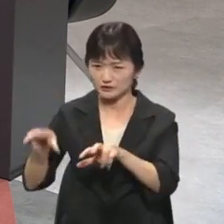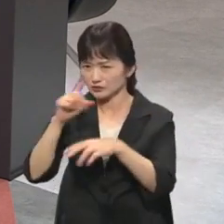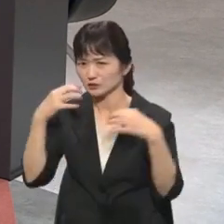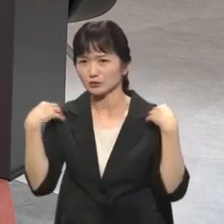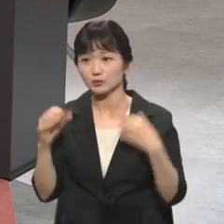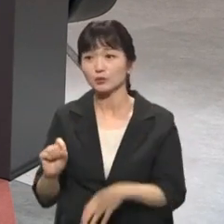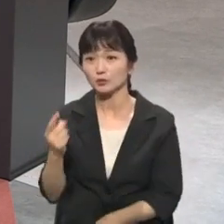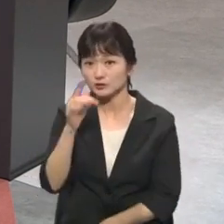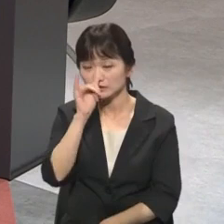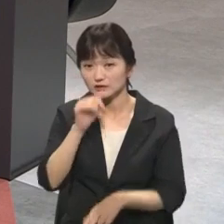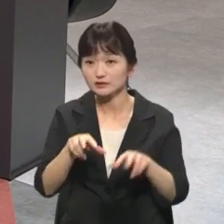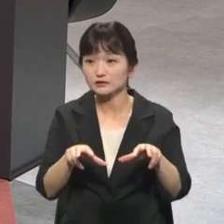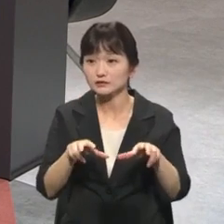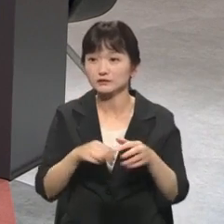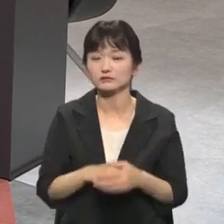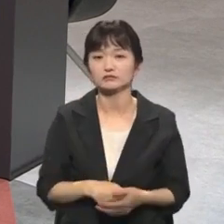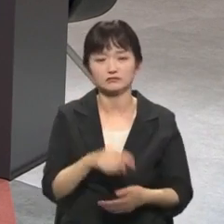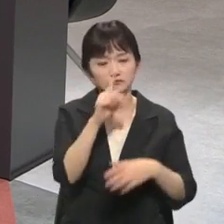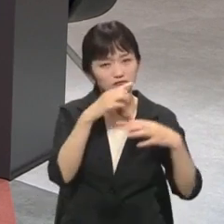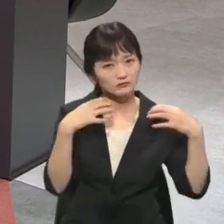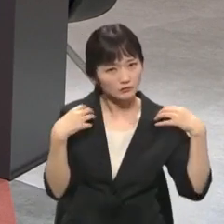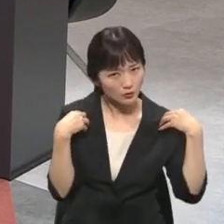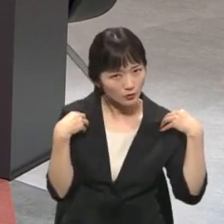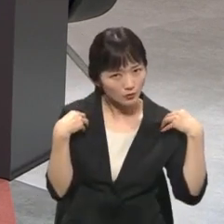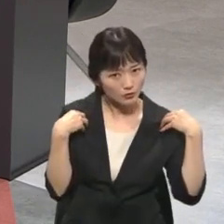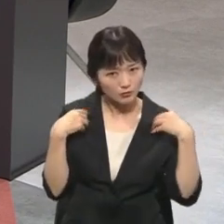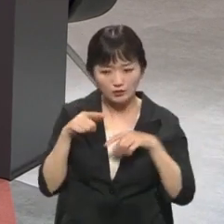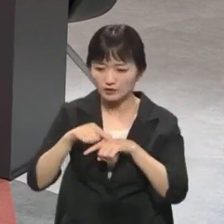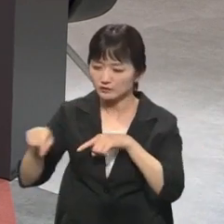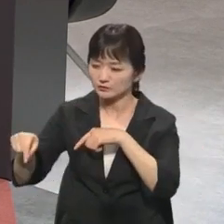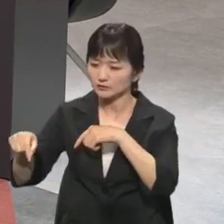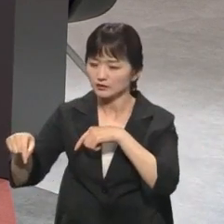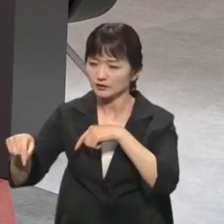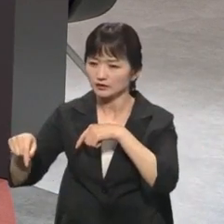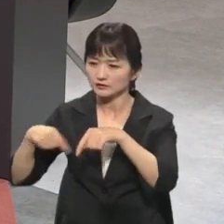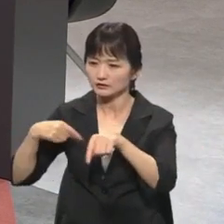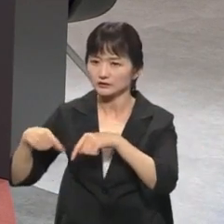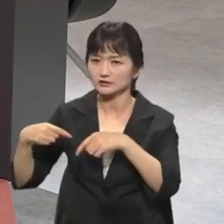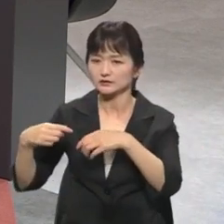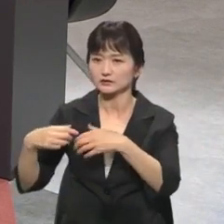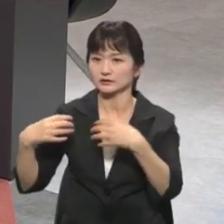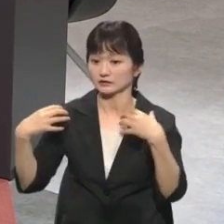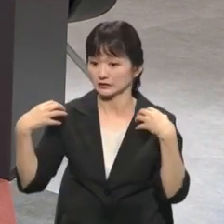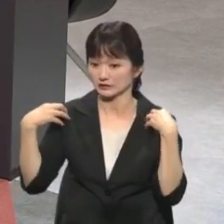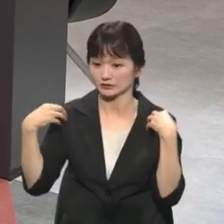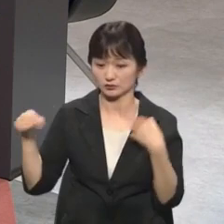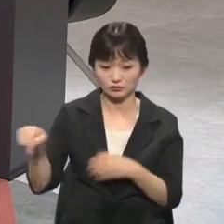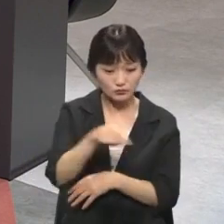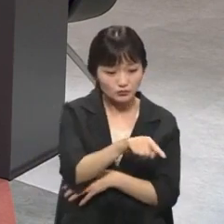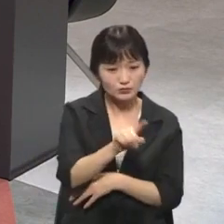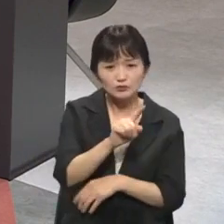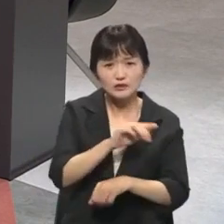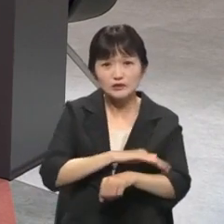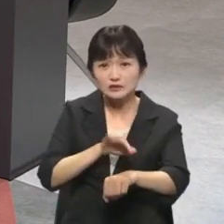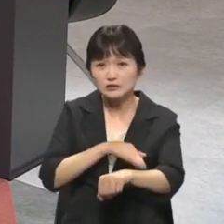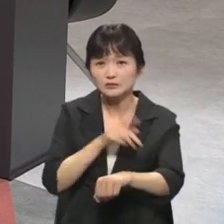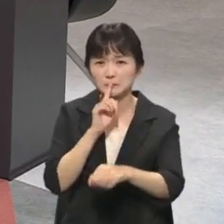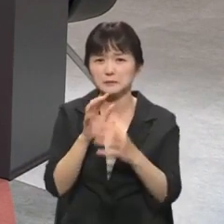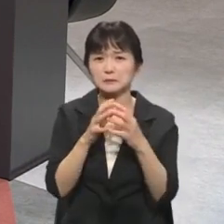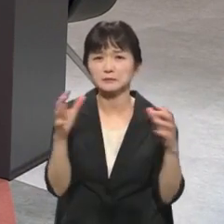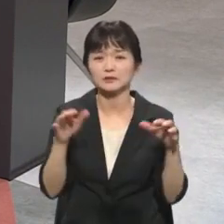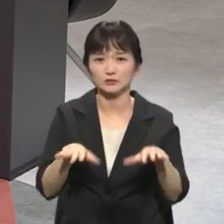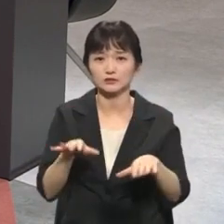지금은 정부냐 아니면 지자체냐 뭐 이런 쪽으로도 논란이 좀 퍼져나가는 모습이에요 일단 오늘